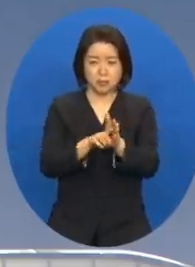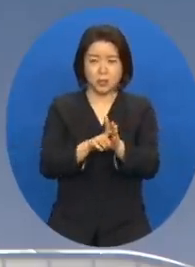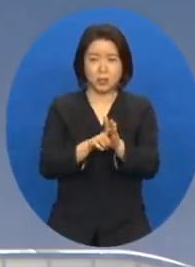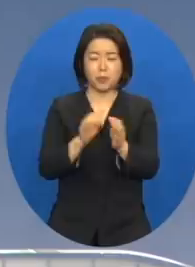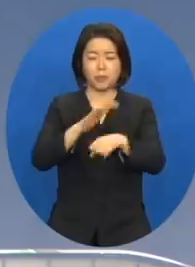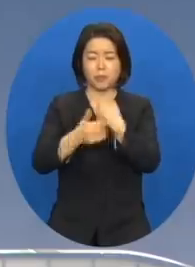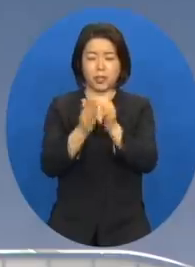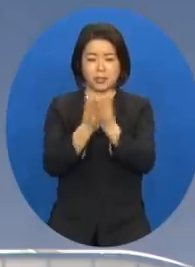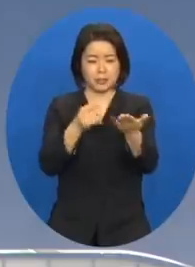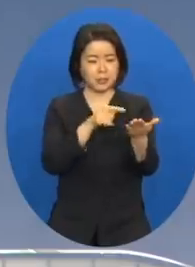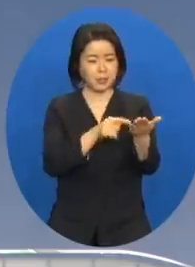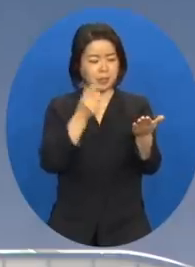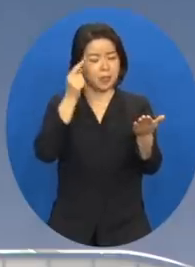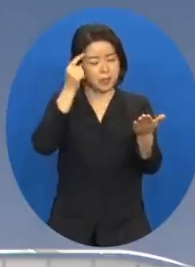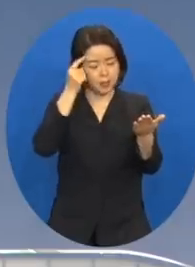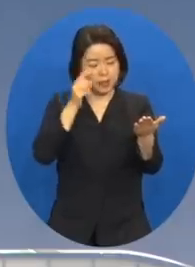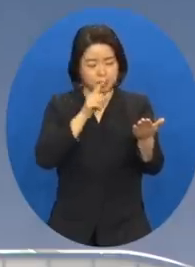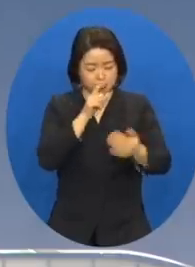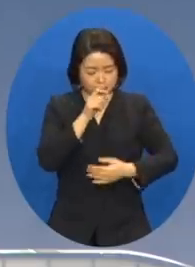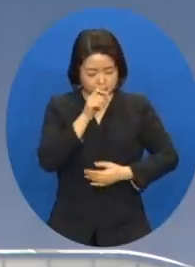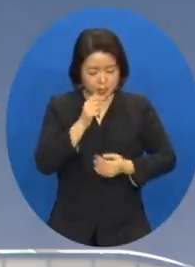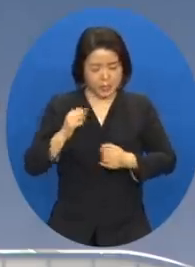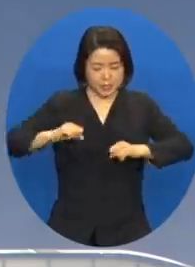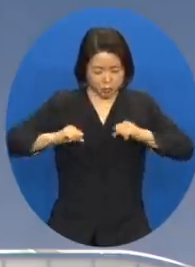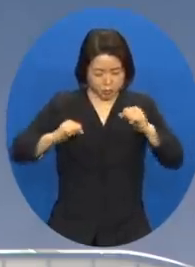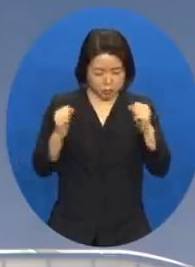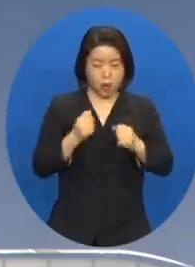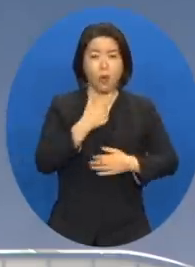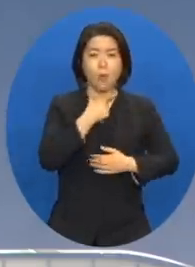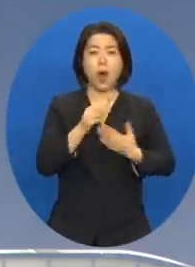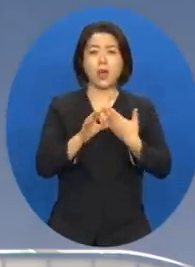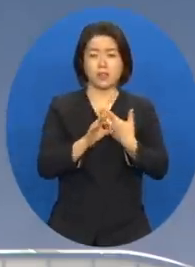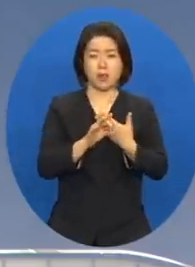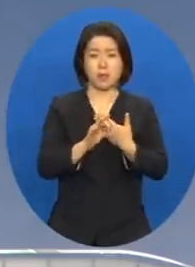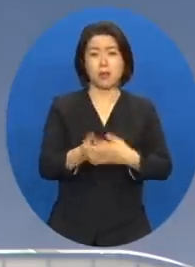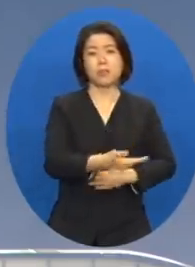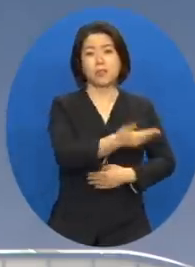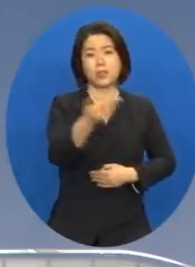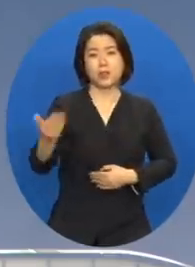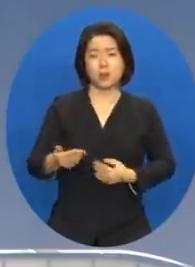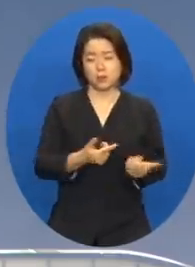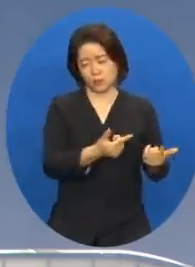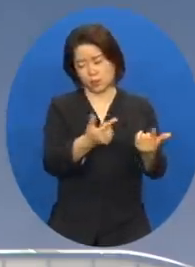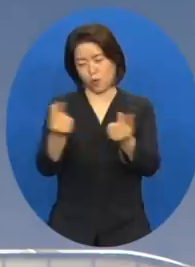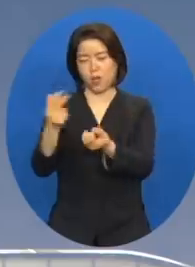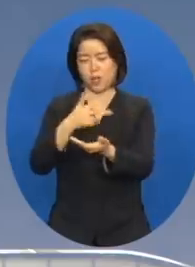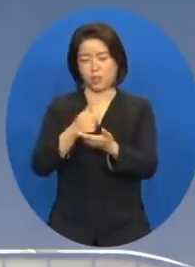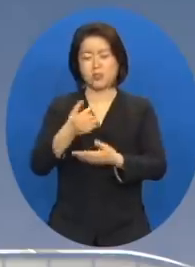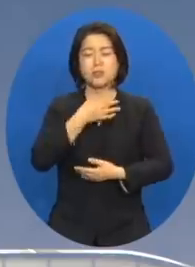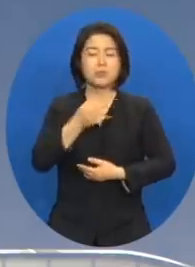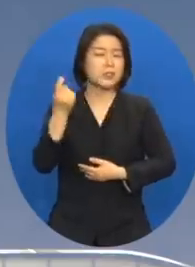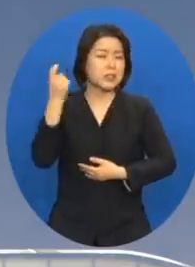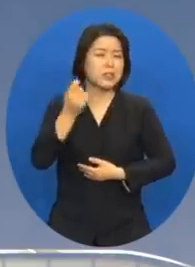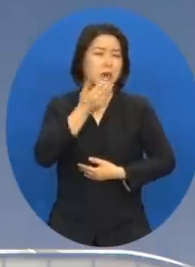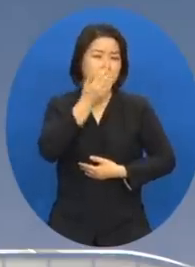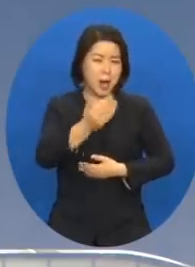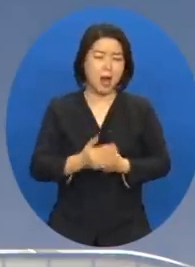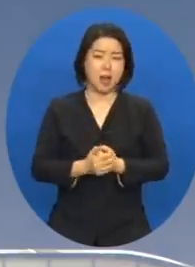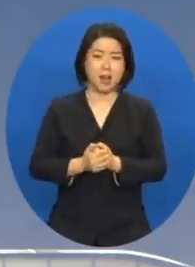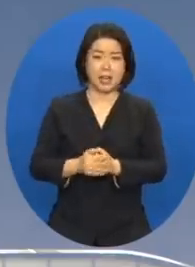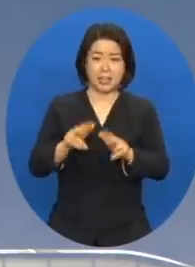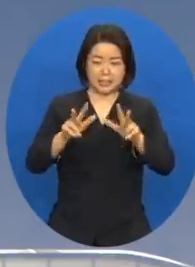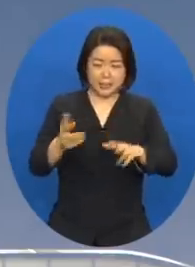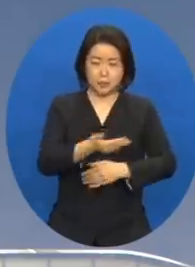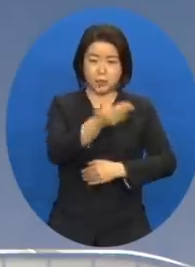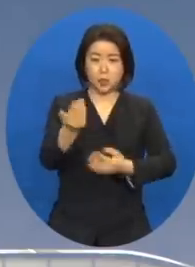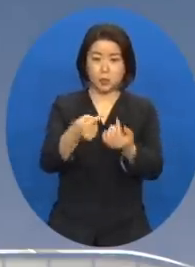성경을 묵상하고 순종하려고 하면 여러분은 다 주님의 음성을 들어요. 지금도 여러분과